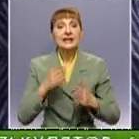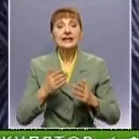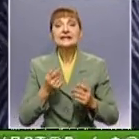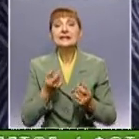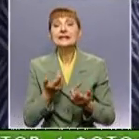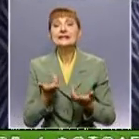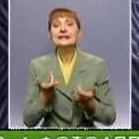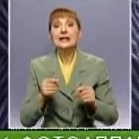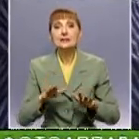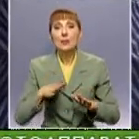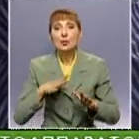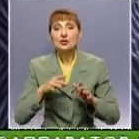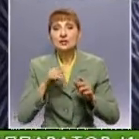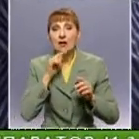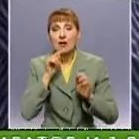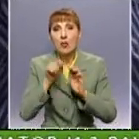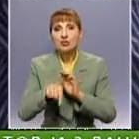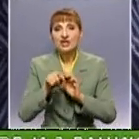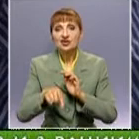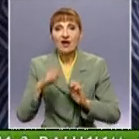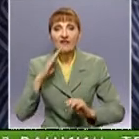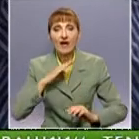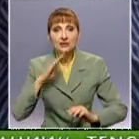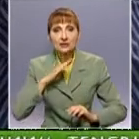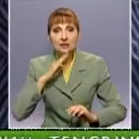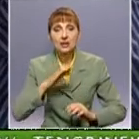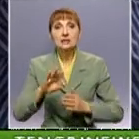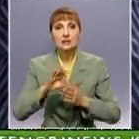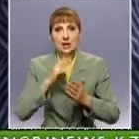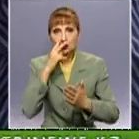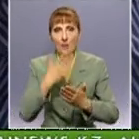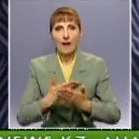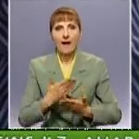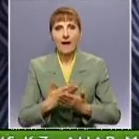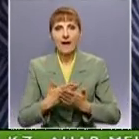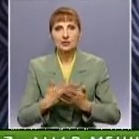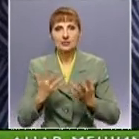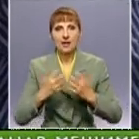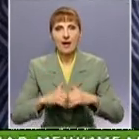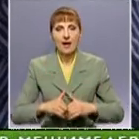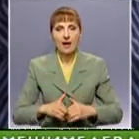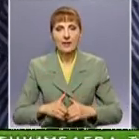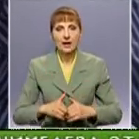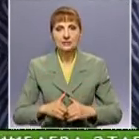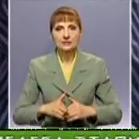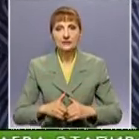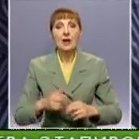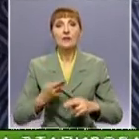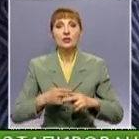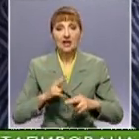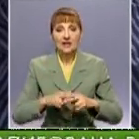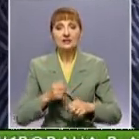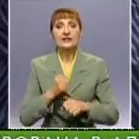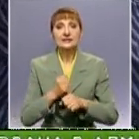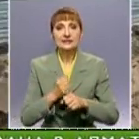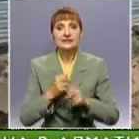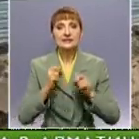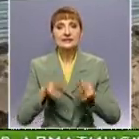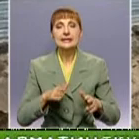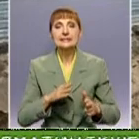где-то утечка воды, то сразу покажется. Вот для этого делается система